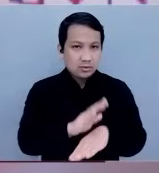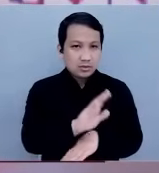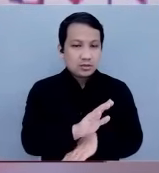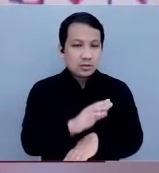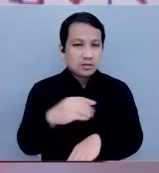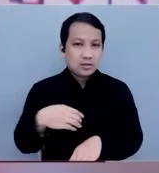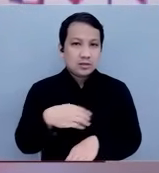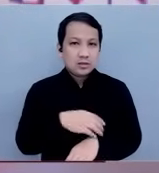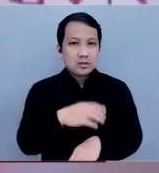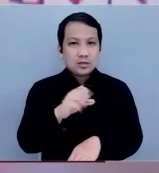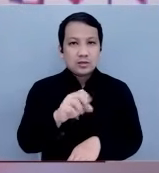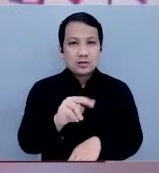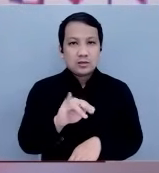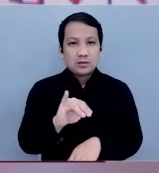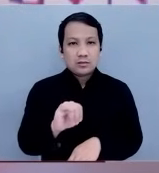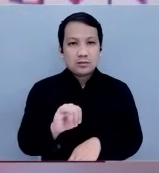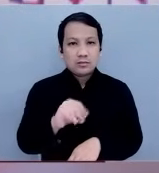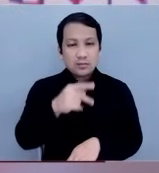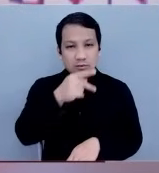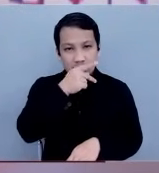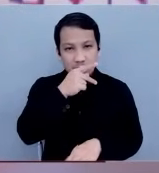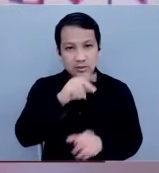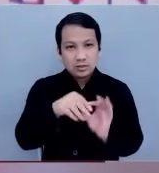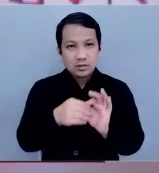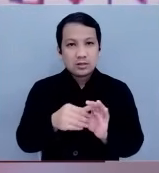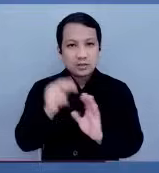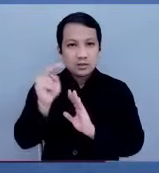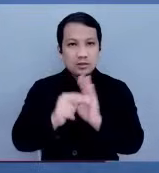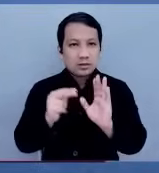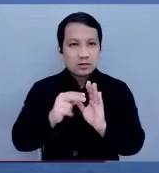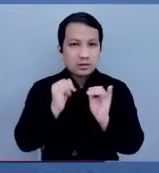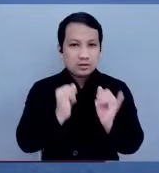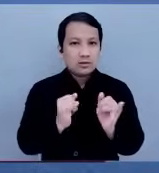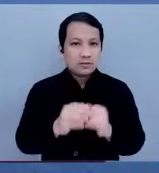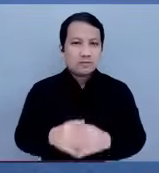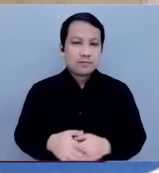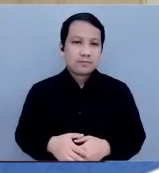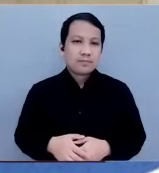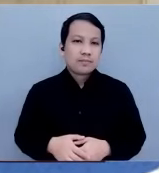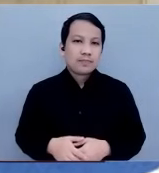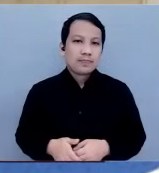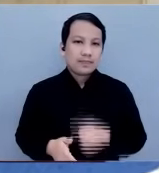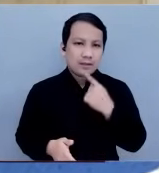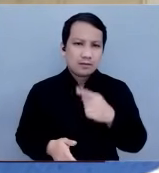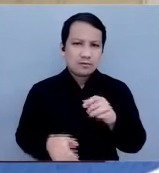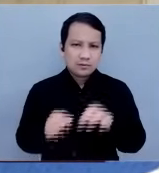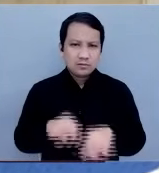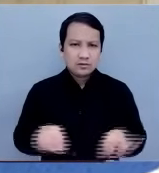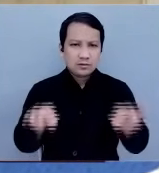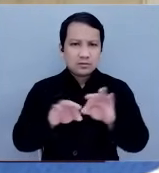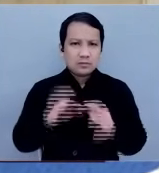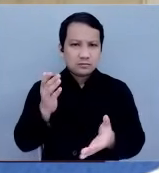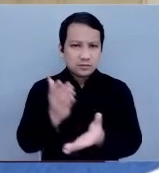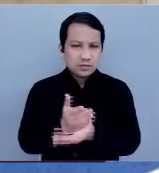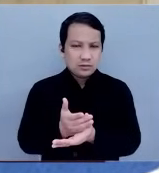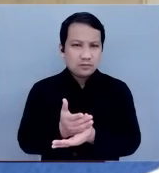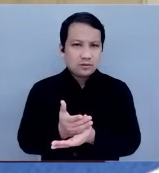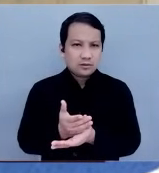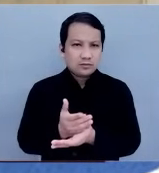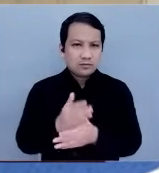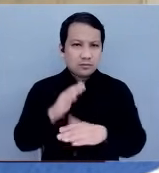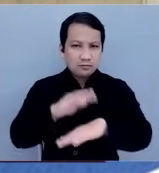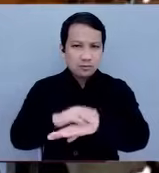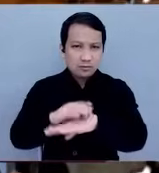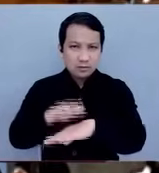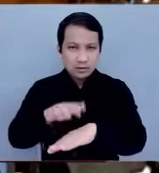smni naka-private na ngayon online ang video ng interview na iyan giit ng camera dapat itigil ni Duterte ang pambaba sa sinoang miembro ng